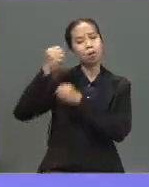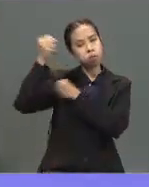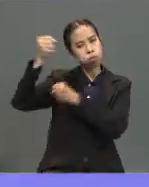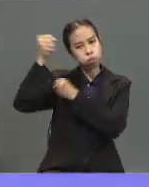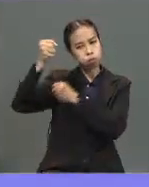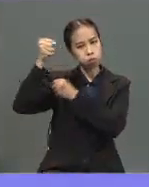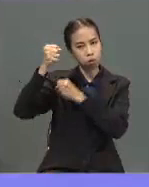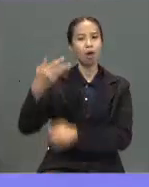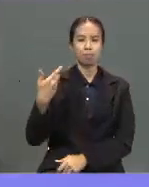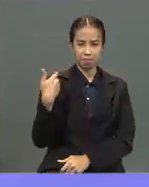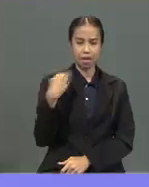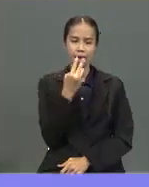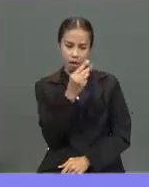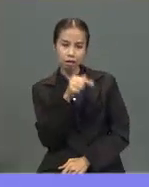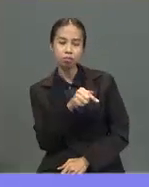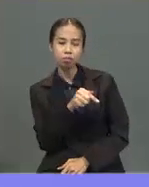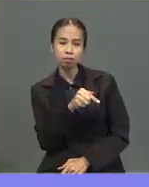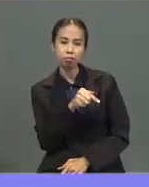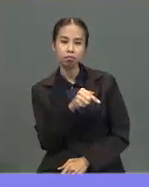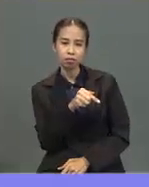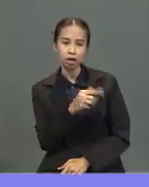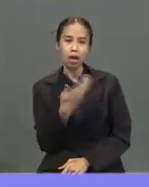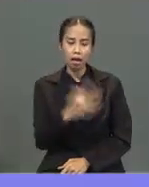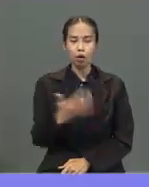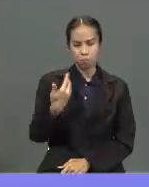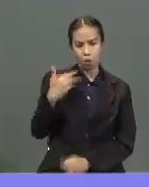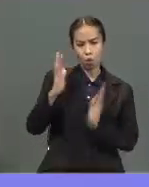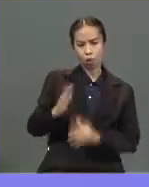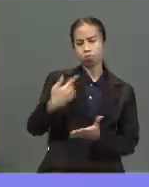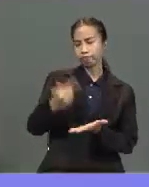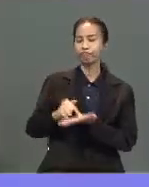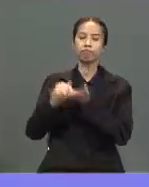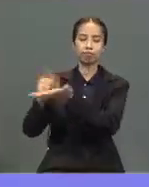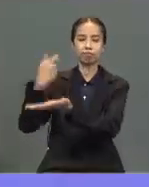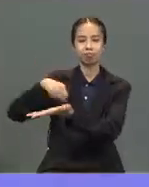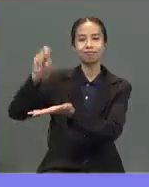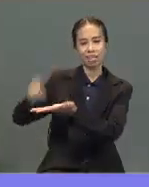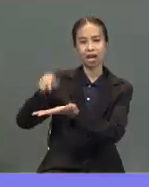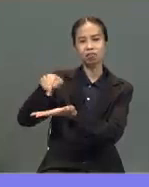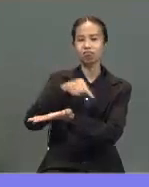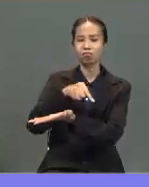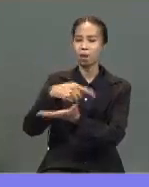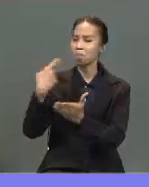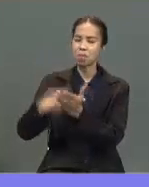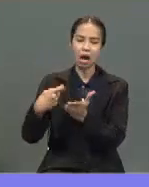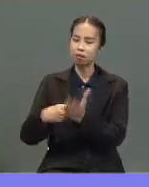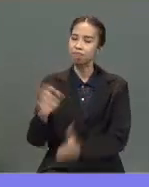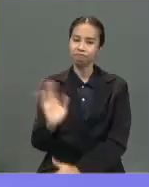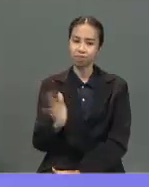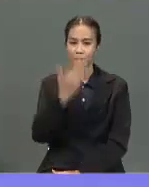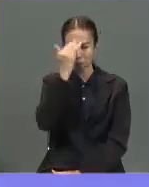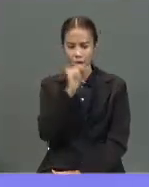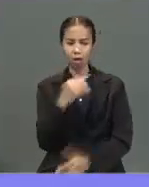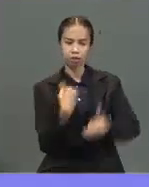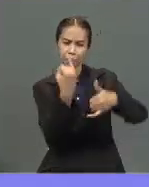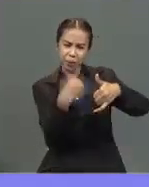การชุมนุมอย่างต่อเนื่องซึ่งตำรวจเองเนี่ยก็เอาไปคัดค้านยื่นต่อศาลว่าขอคัดค้านในส่วนนี้นะครับการประกันตัวเพราะว่ายัง